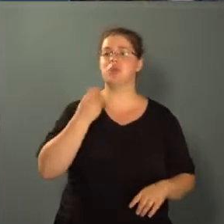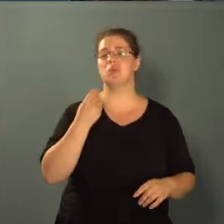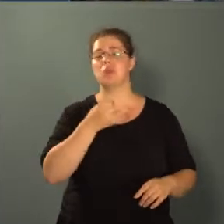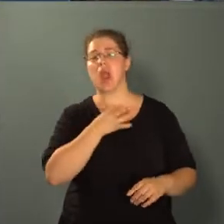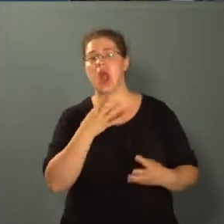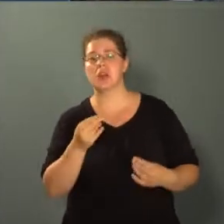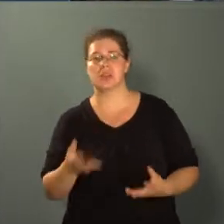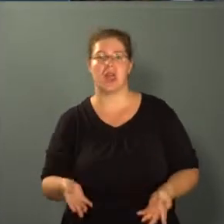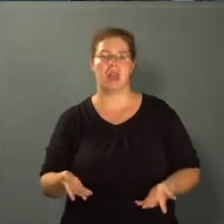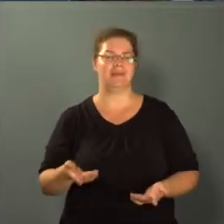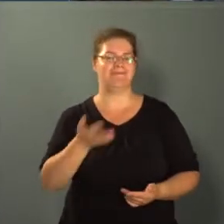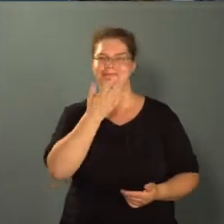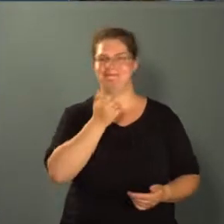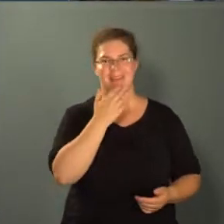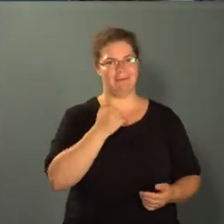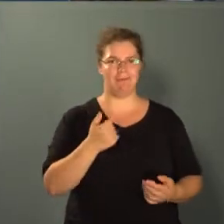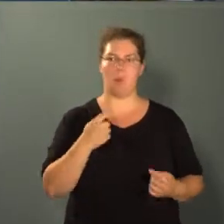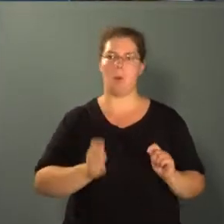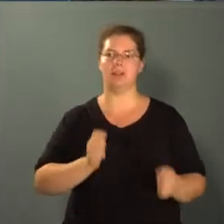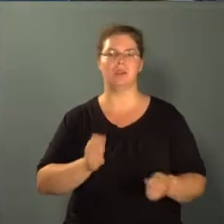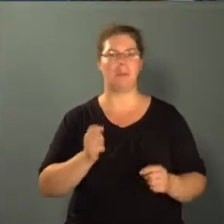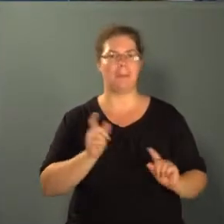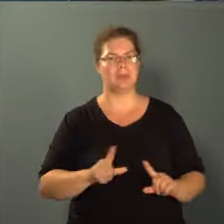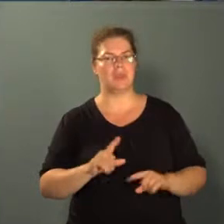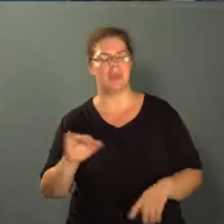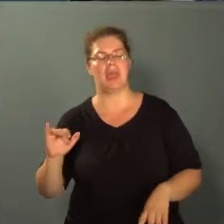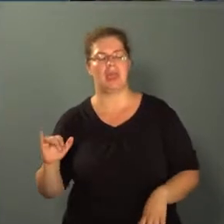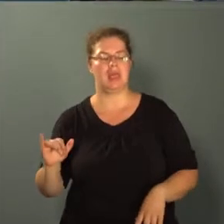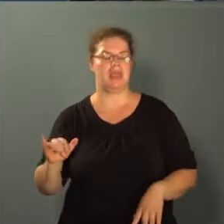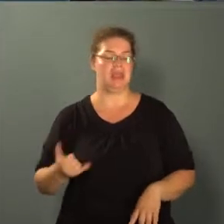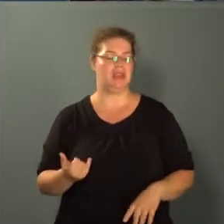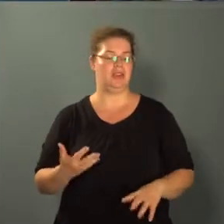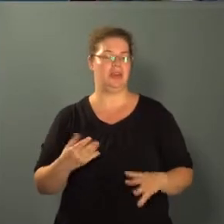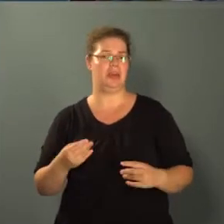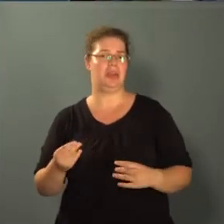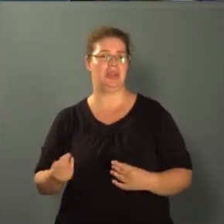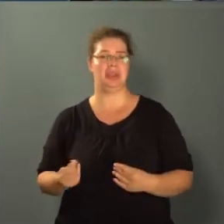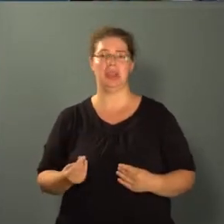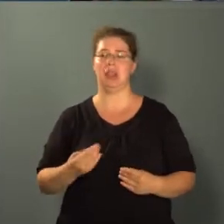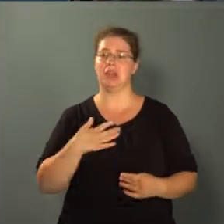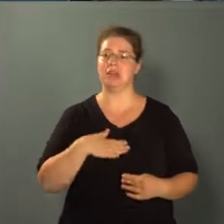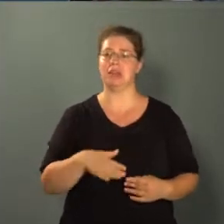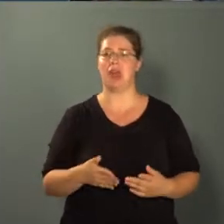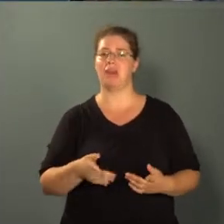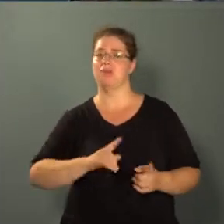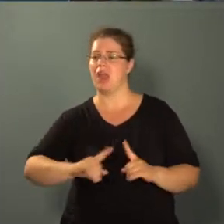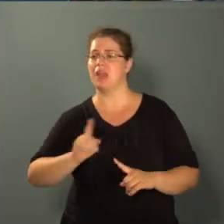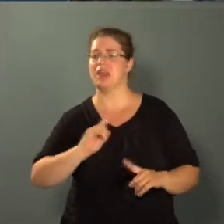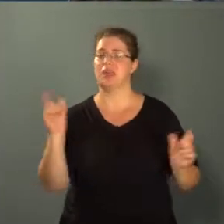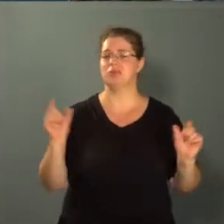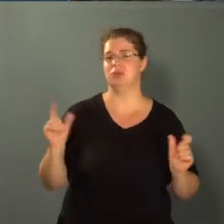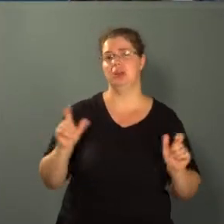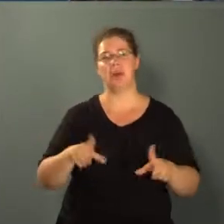hangszerem, tehát ugye nem volt akkor dobtanár, meg ilyesmi, és annyira szerettük, eljártunk bulikba, csak